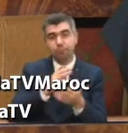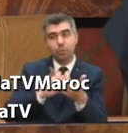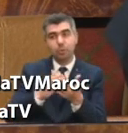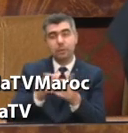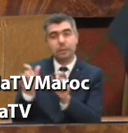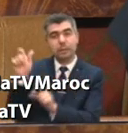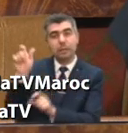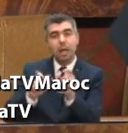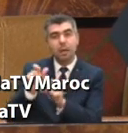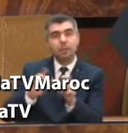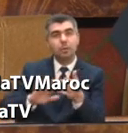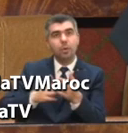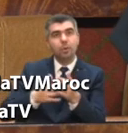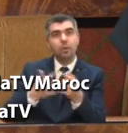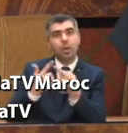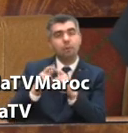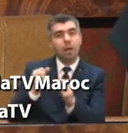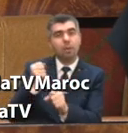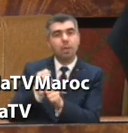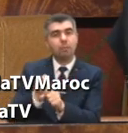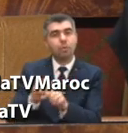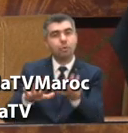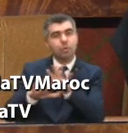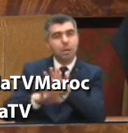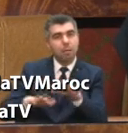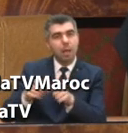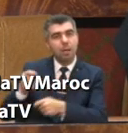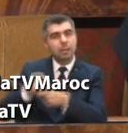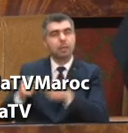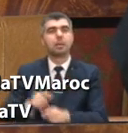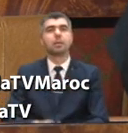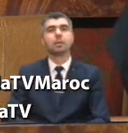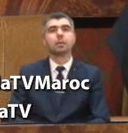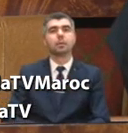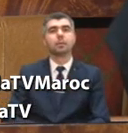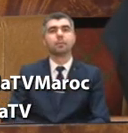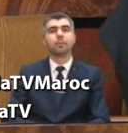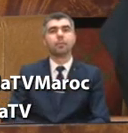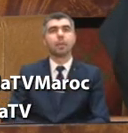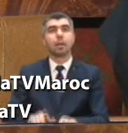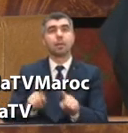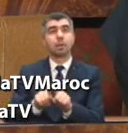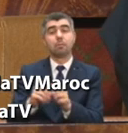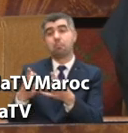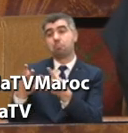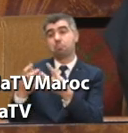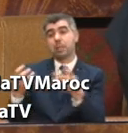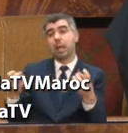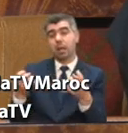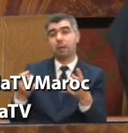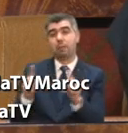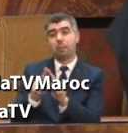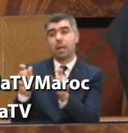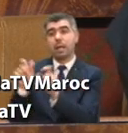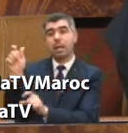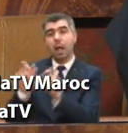وانعكاساتها السلبية على أوضاعها الاجتماعية والاقتصادية، حيث فقد آلاف العاملات والعمال عملهم،